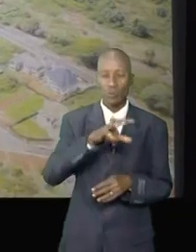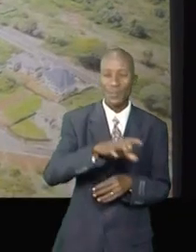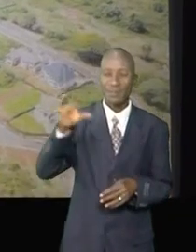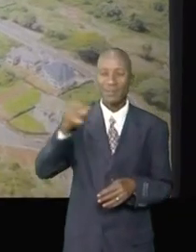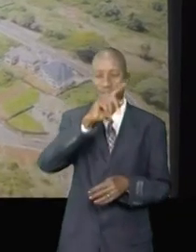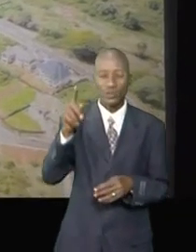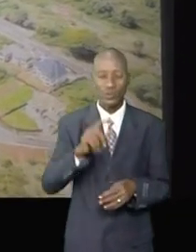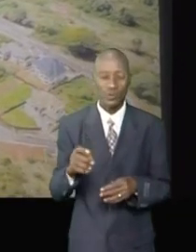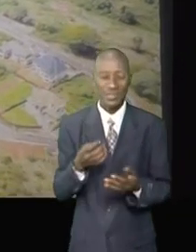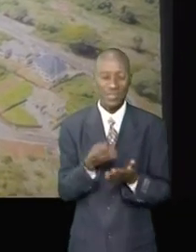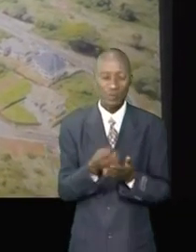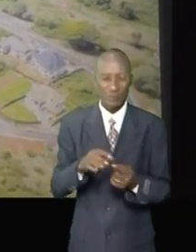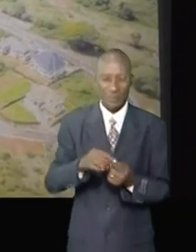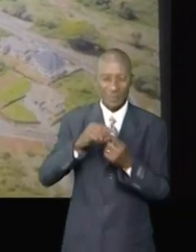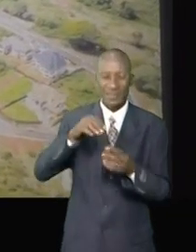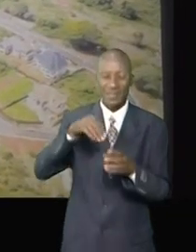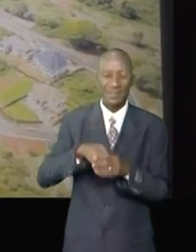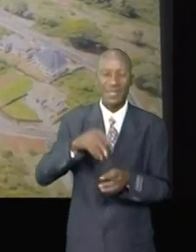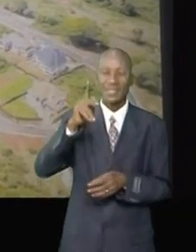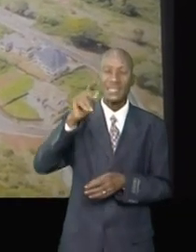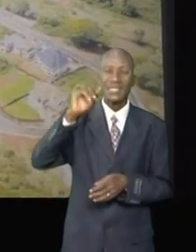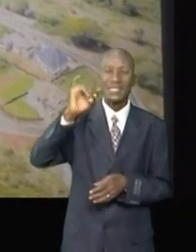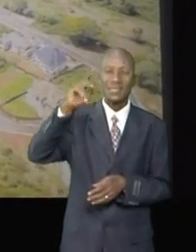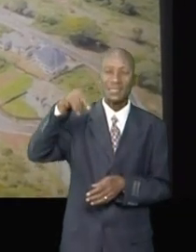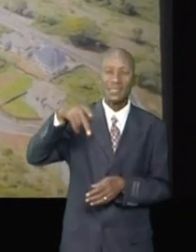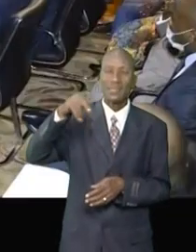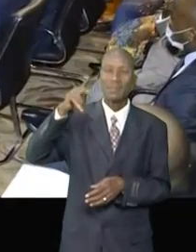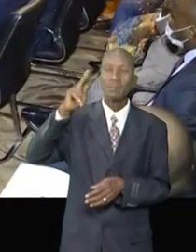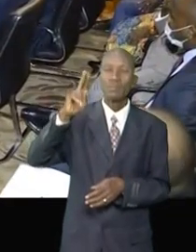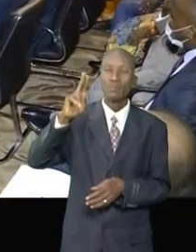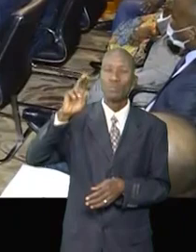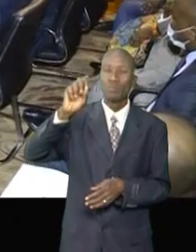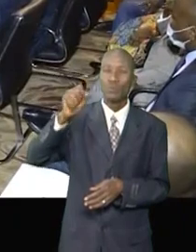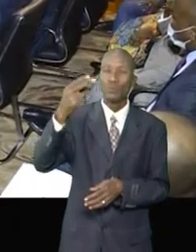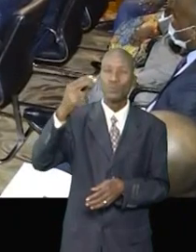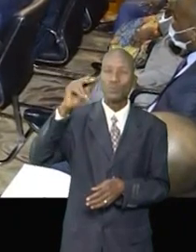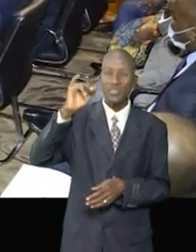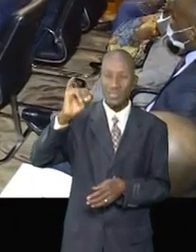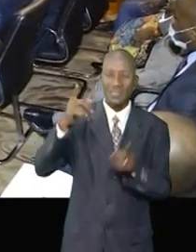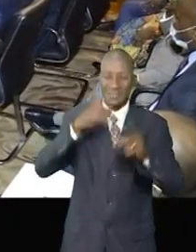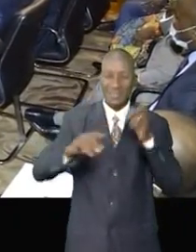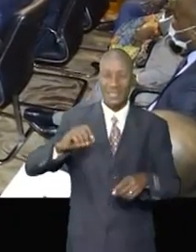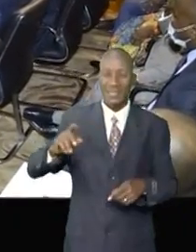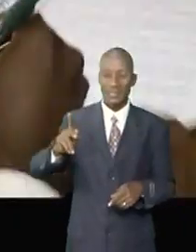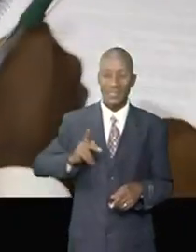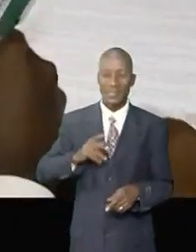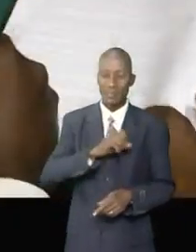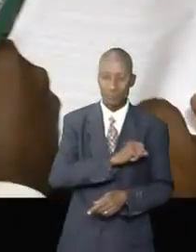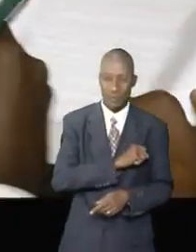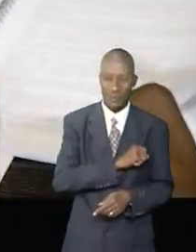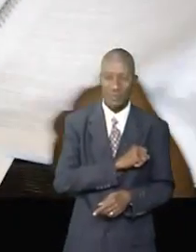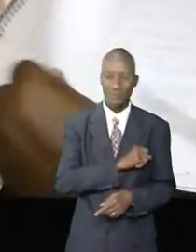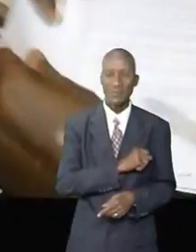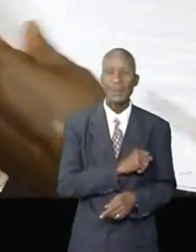de Kiswichi dans les Haut-Katanga avec une superficie de 4500 hectares. Un contrat d'aménagement de cette zone et le